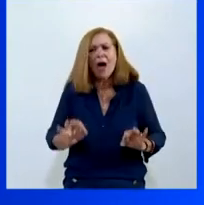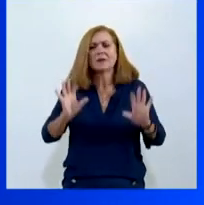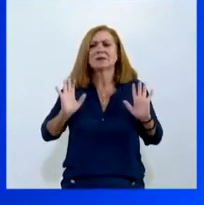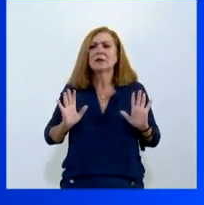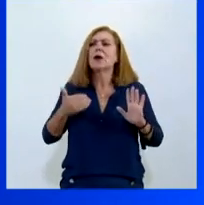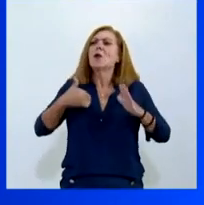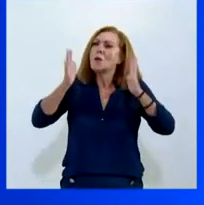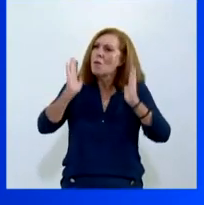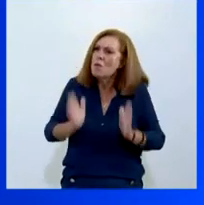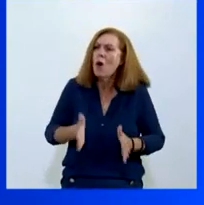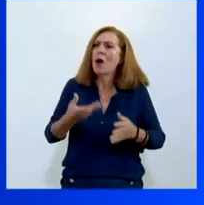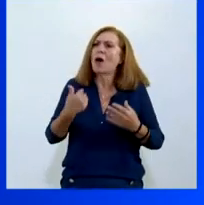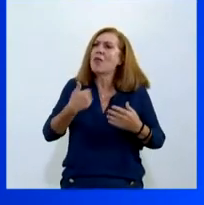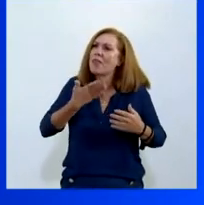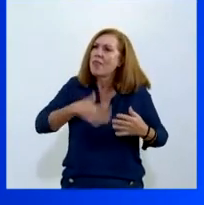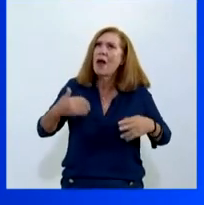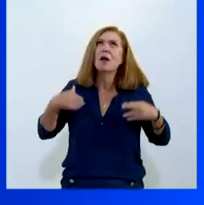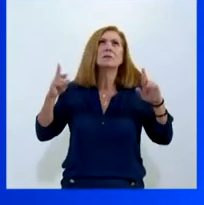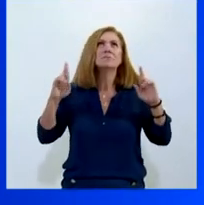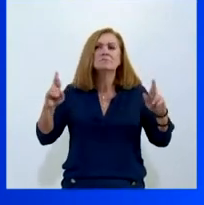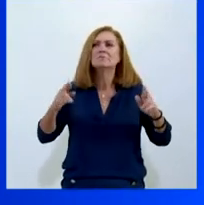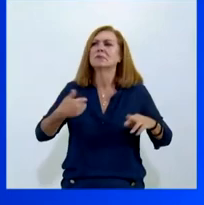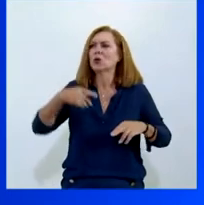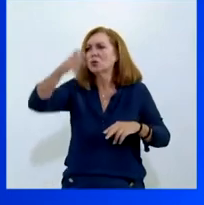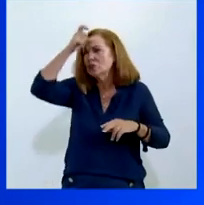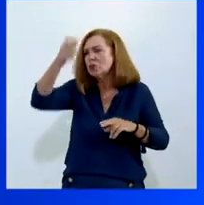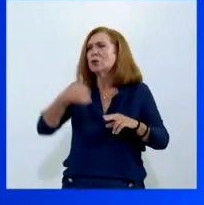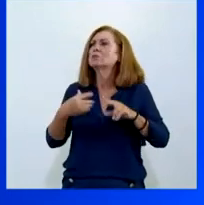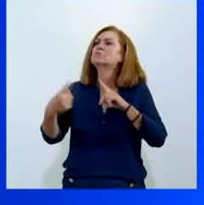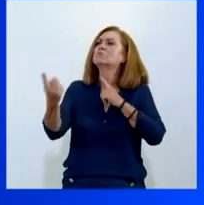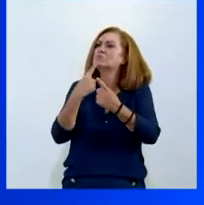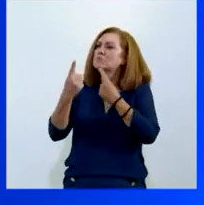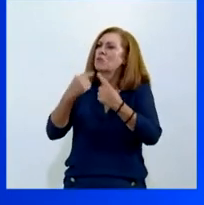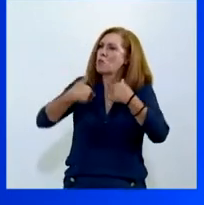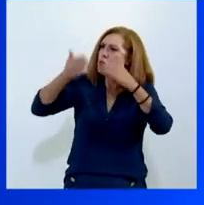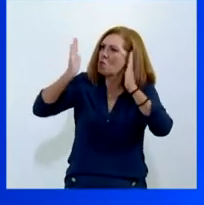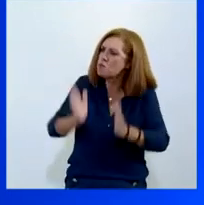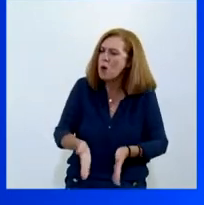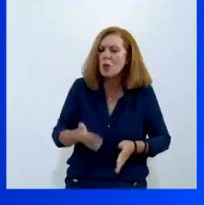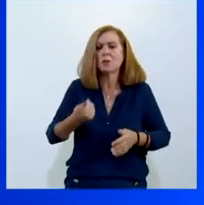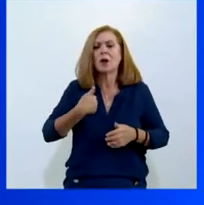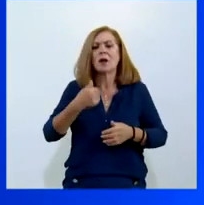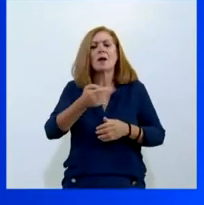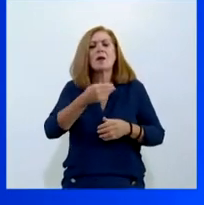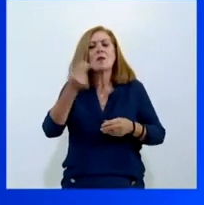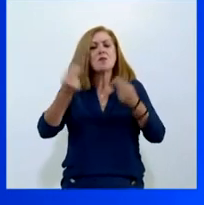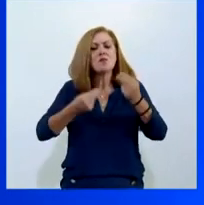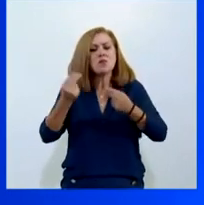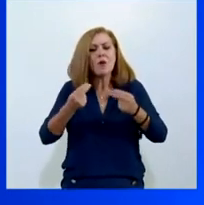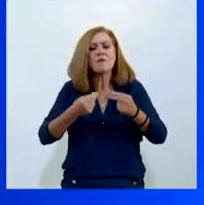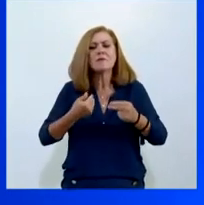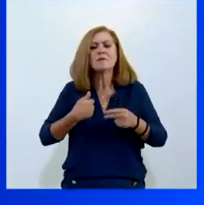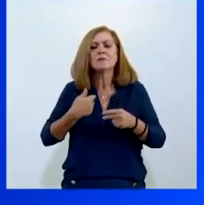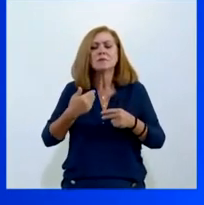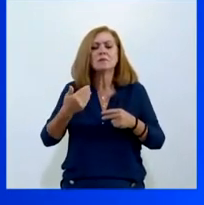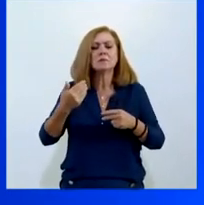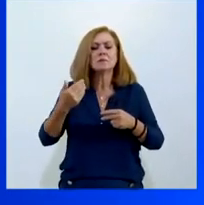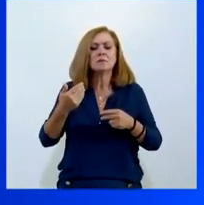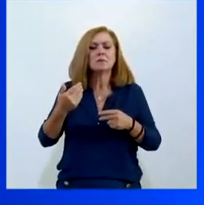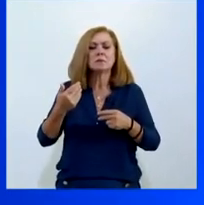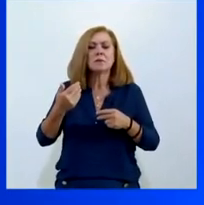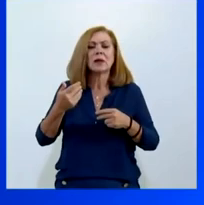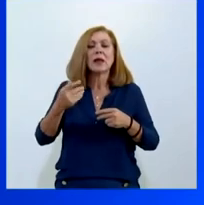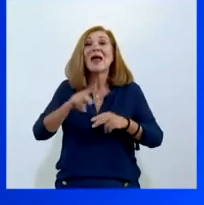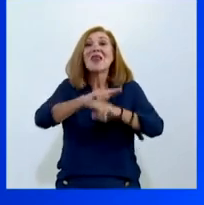την Τουρκία, να μπορούμε να δεχόμαστε ότι τα ζητήματά μας θα μπορούν να επιλύονται μόνο με βάση